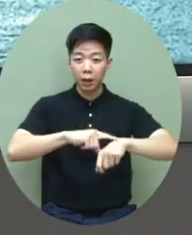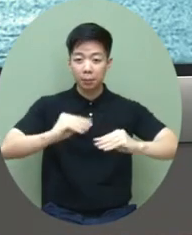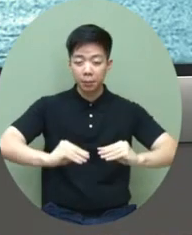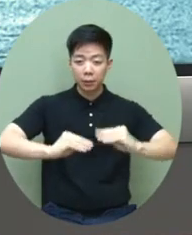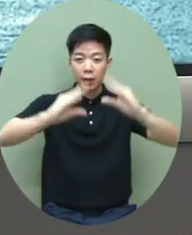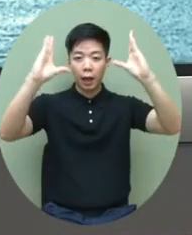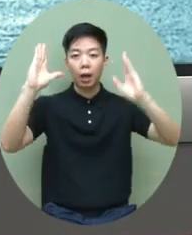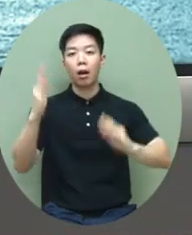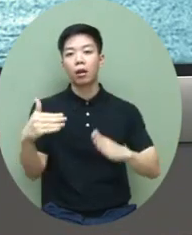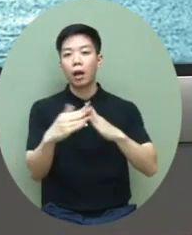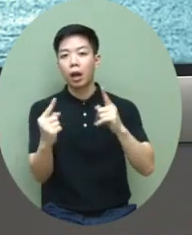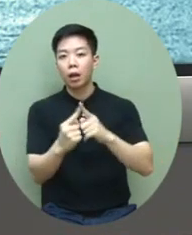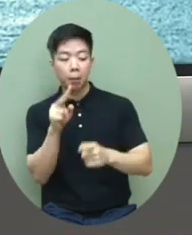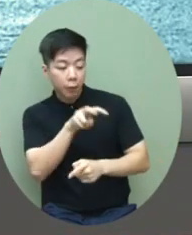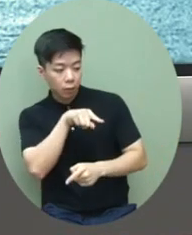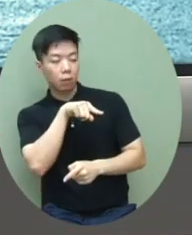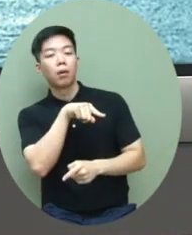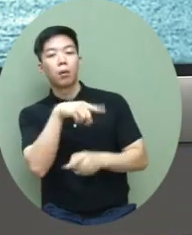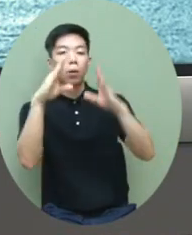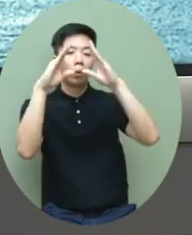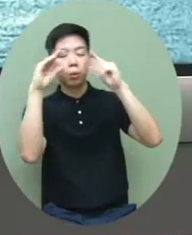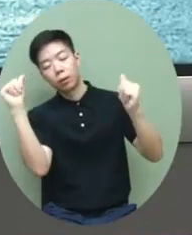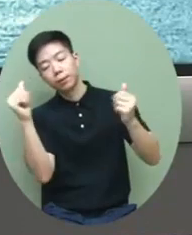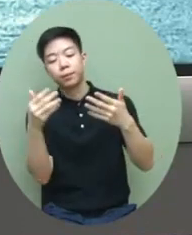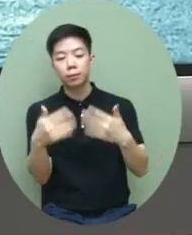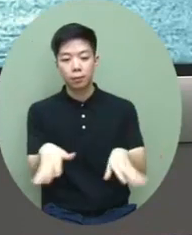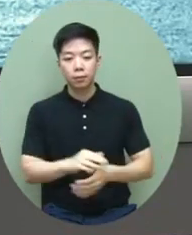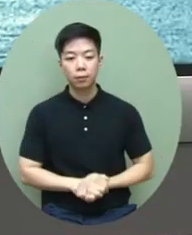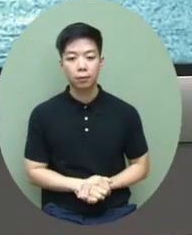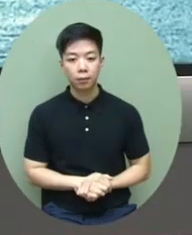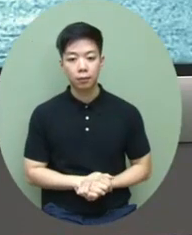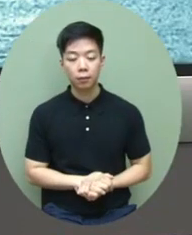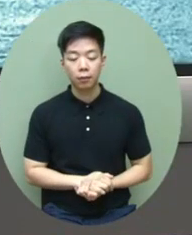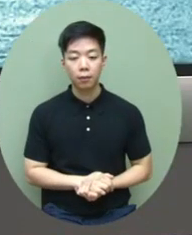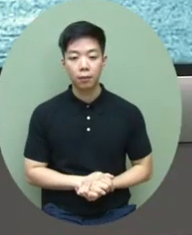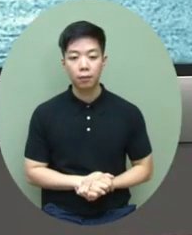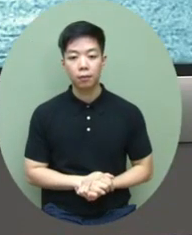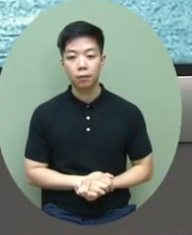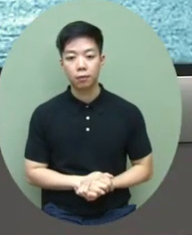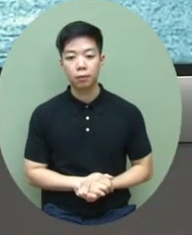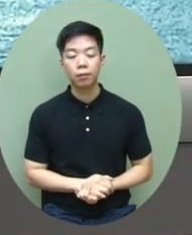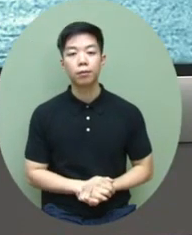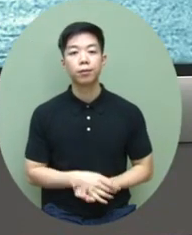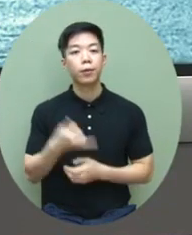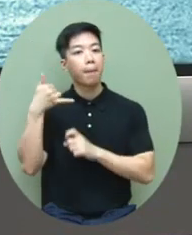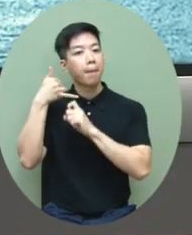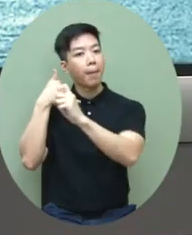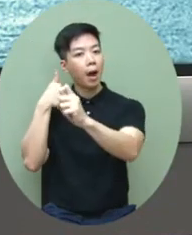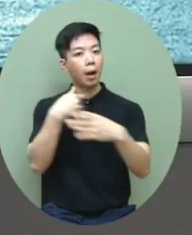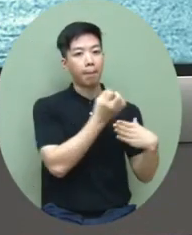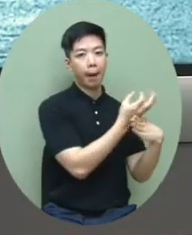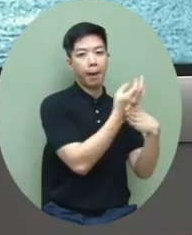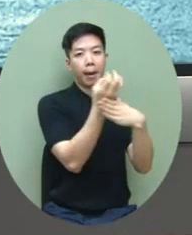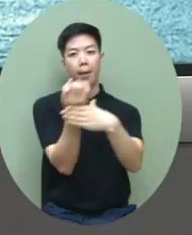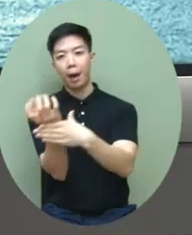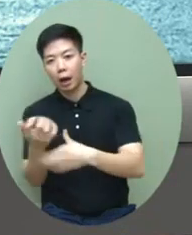佢咧已經即係屋企就昏迷不醒啦嚇。咁亦都call救傷車啦，咁啊即時都幫佢做